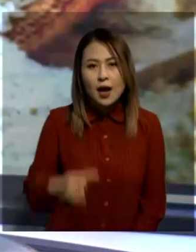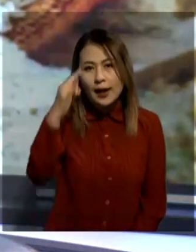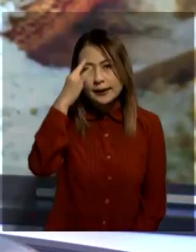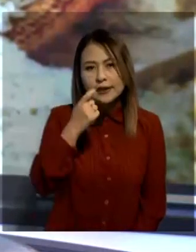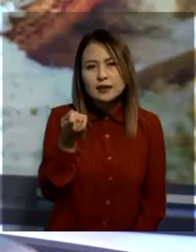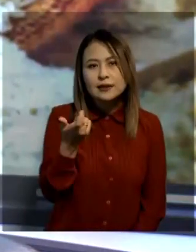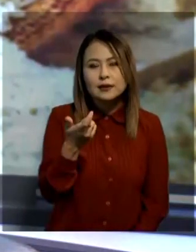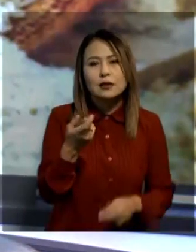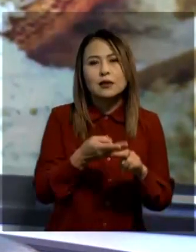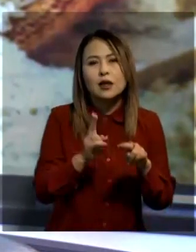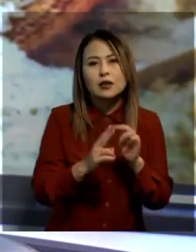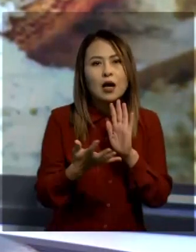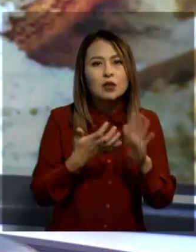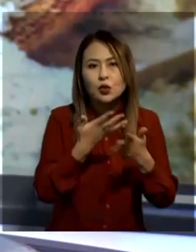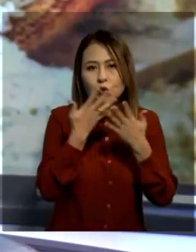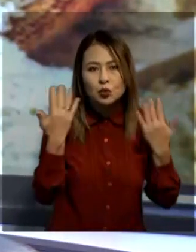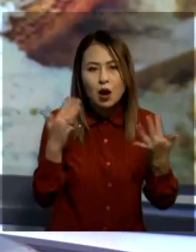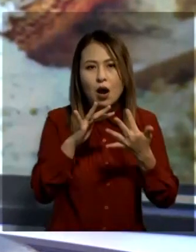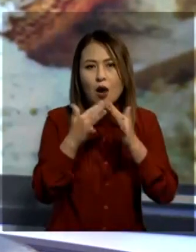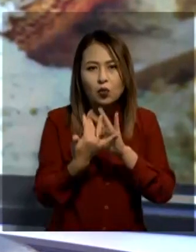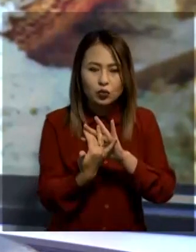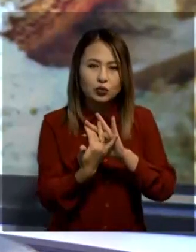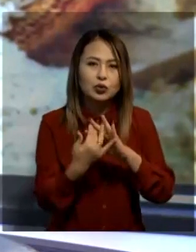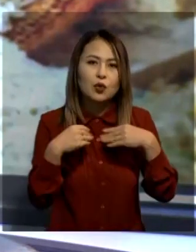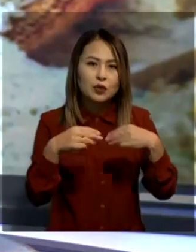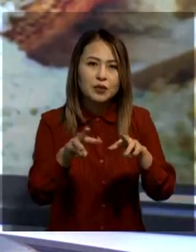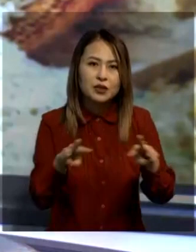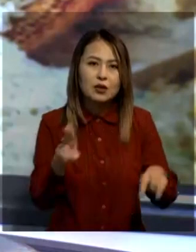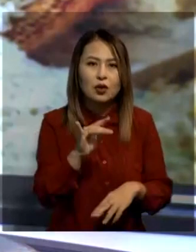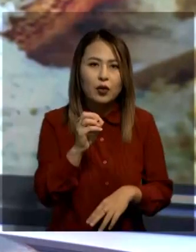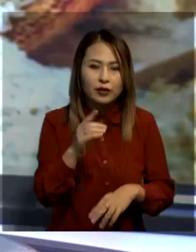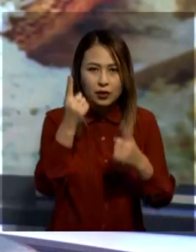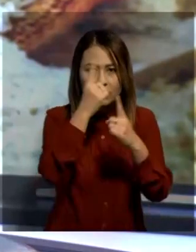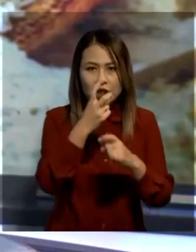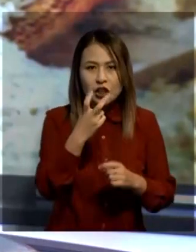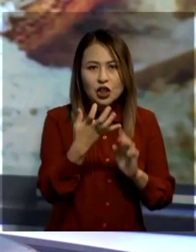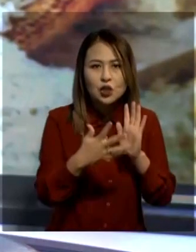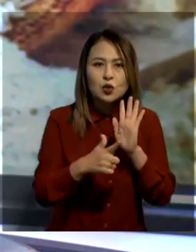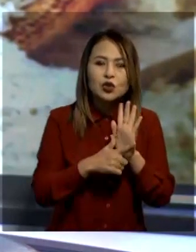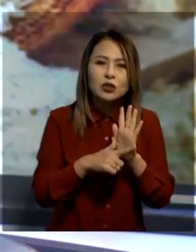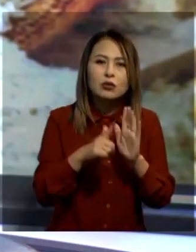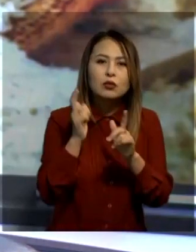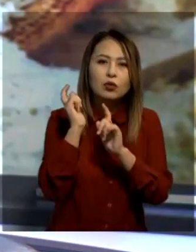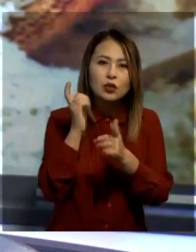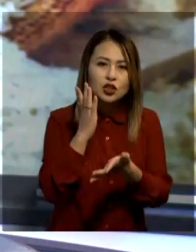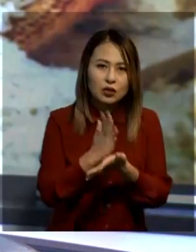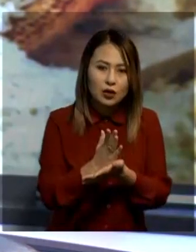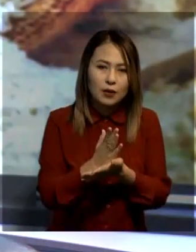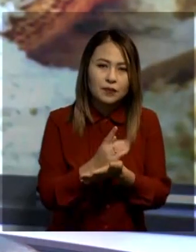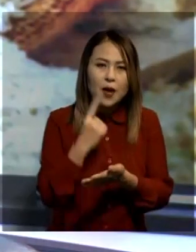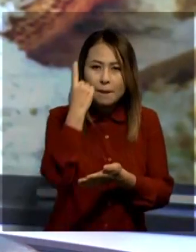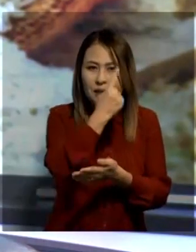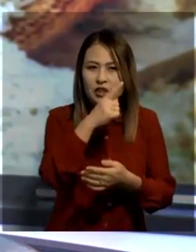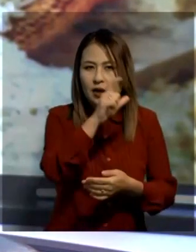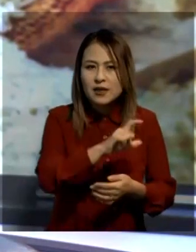Қазақстанда күріш тапшылығы жоқ. Ауыл шаруашылығы министрі Ербол Қарашөкеевтің хабарлауынша, қазір қорда 257 мың тонна өнім